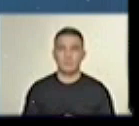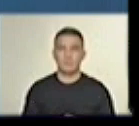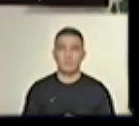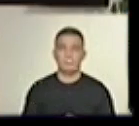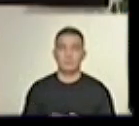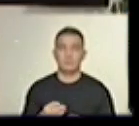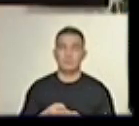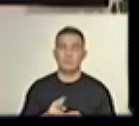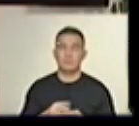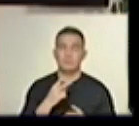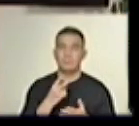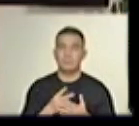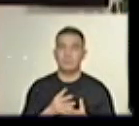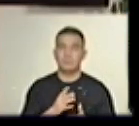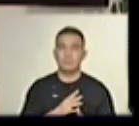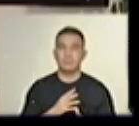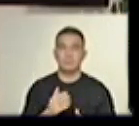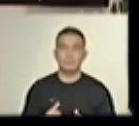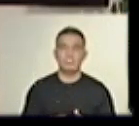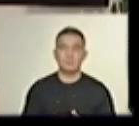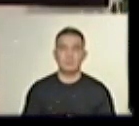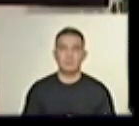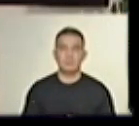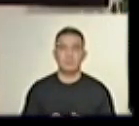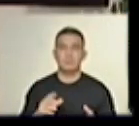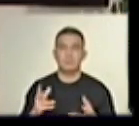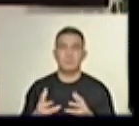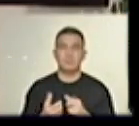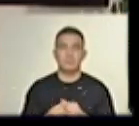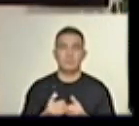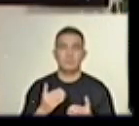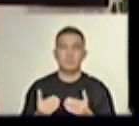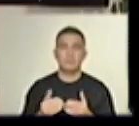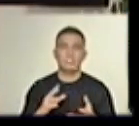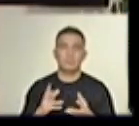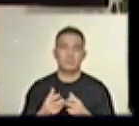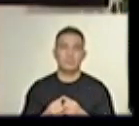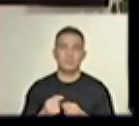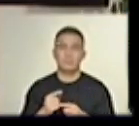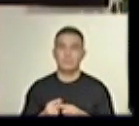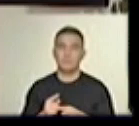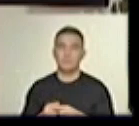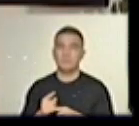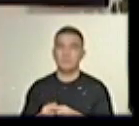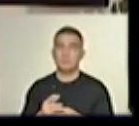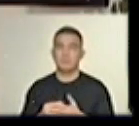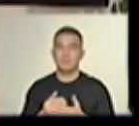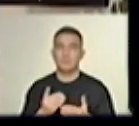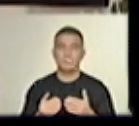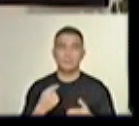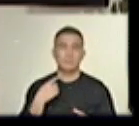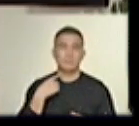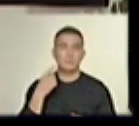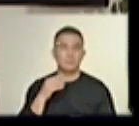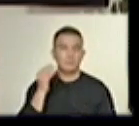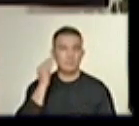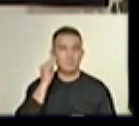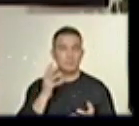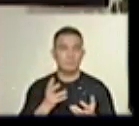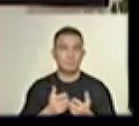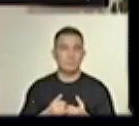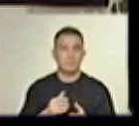Mana ko'rib turganingizdek, berilgan qiymatlarni A ning va B ning o'rniga qo'yib, ifodani qiymatini